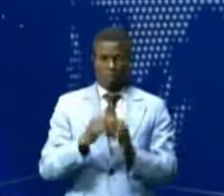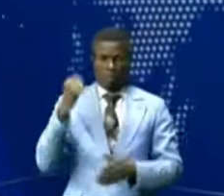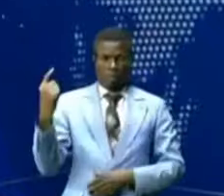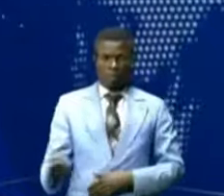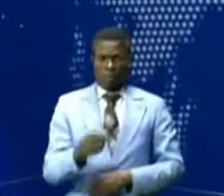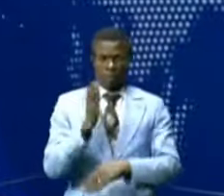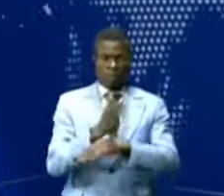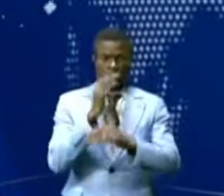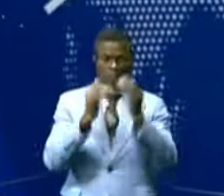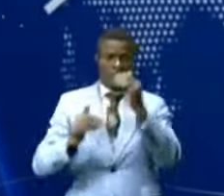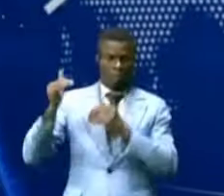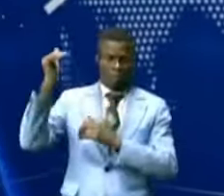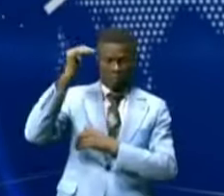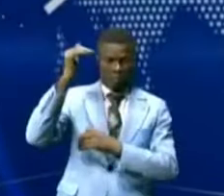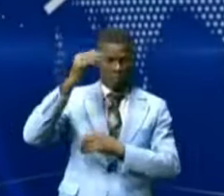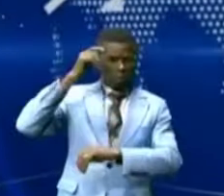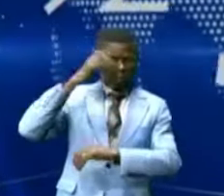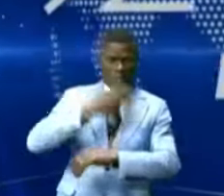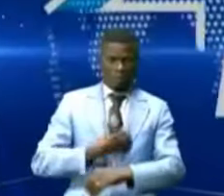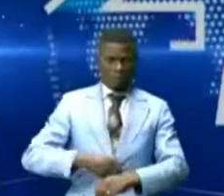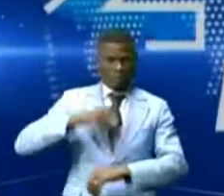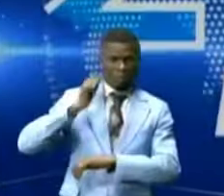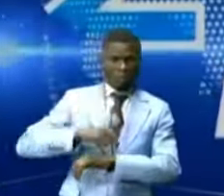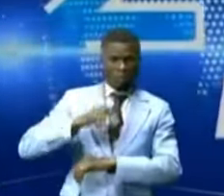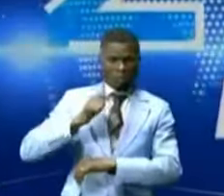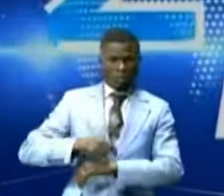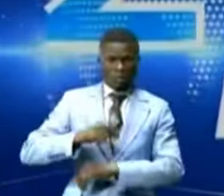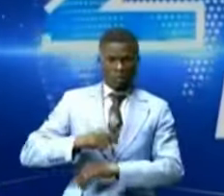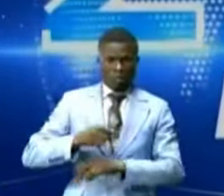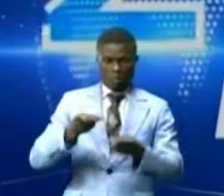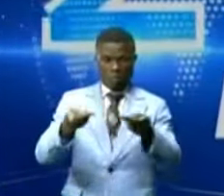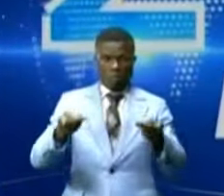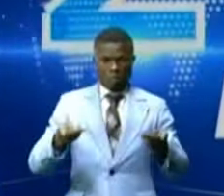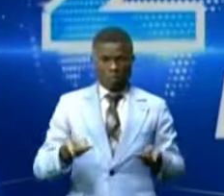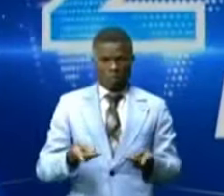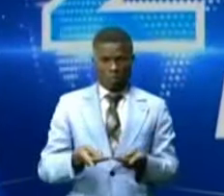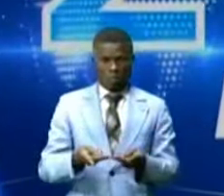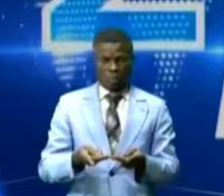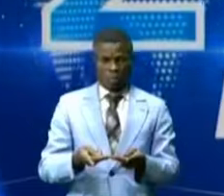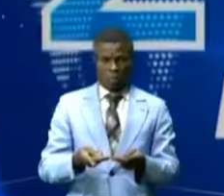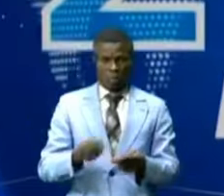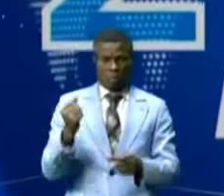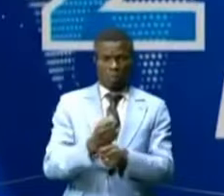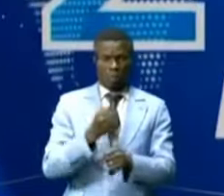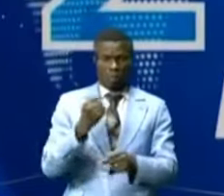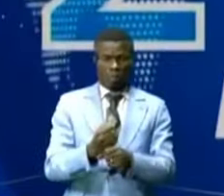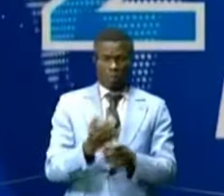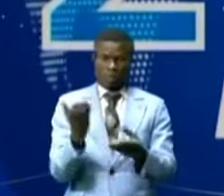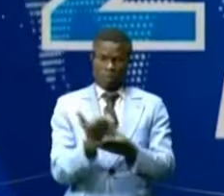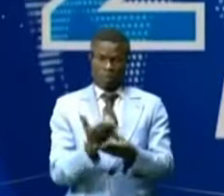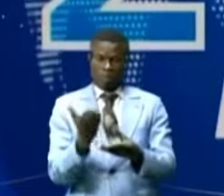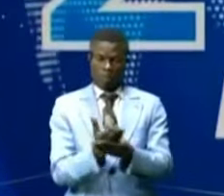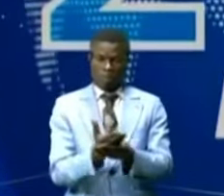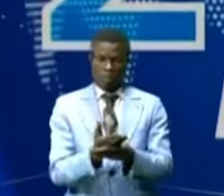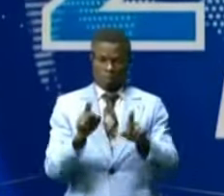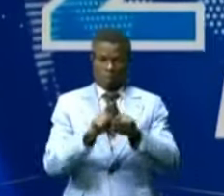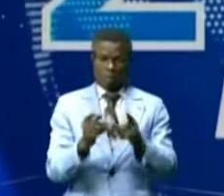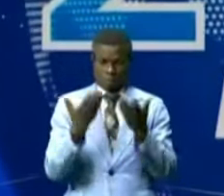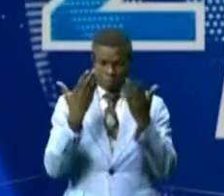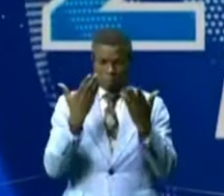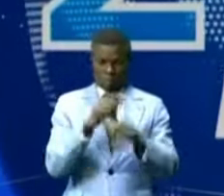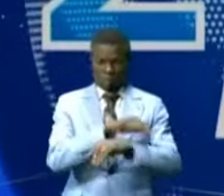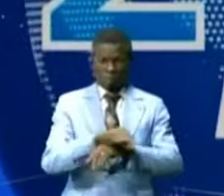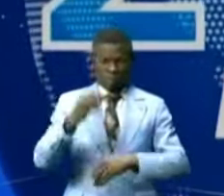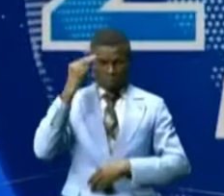du Conseil supérieur de la magistrature situé au service de documentation et d'études du